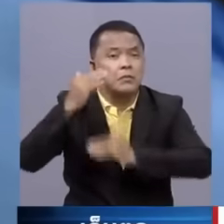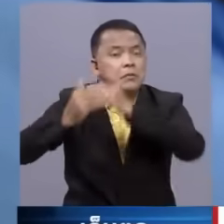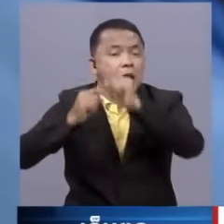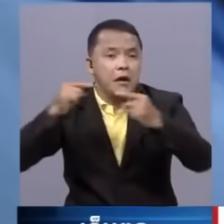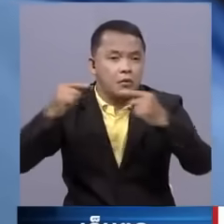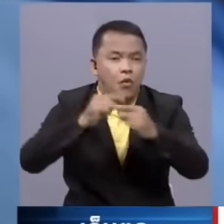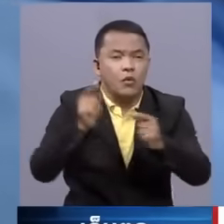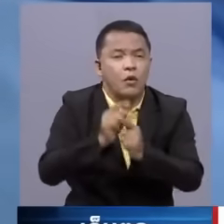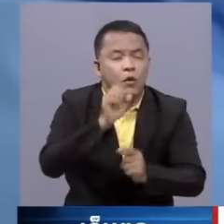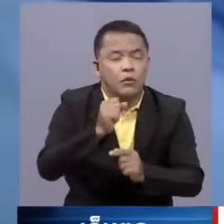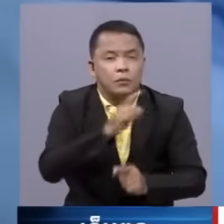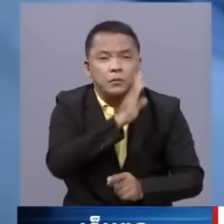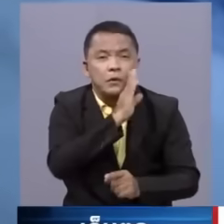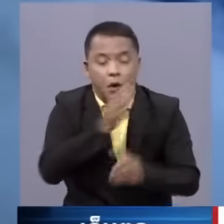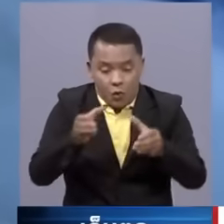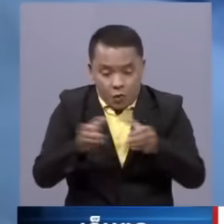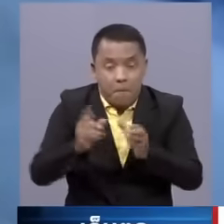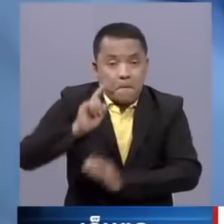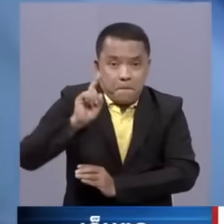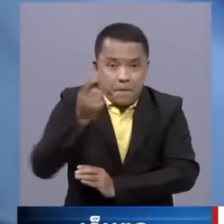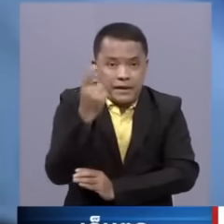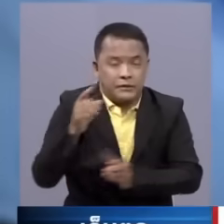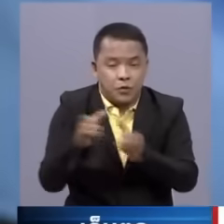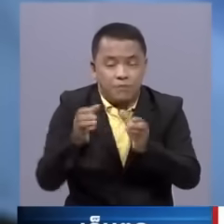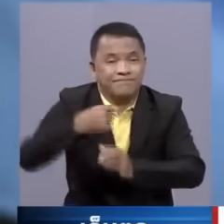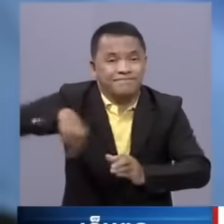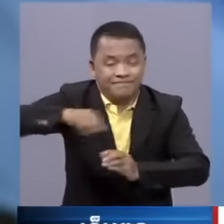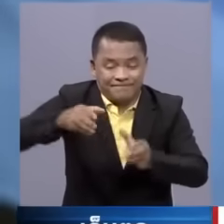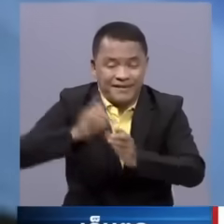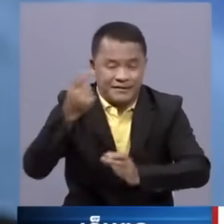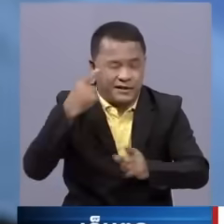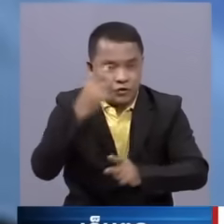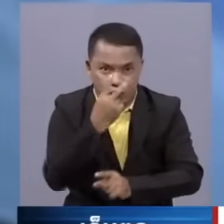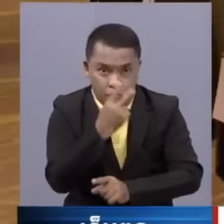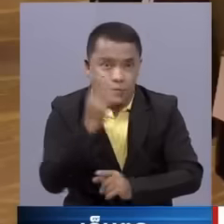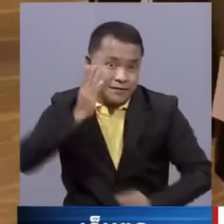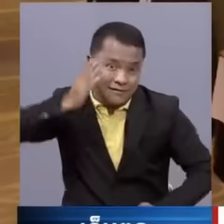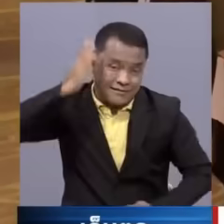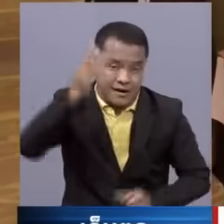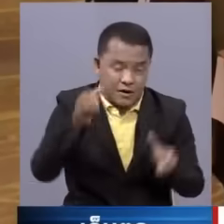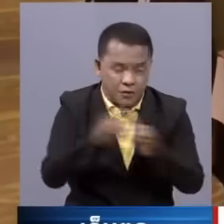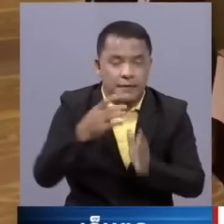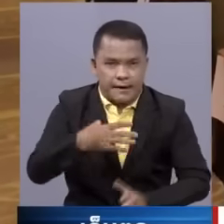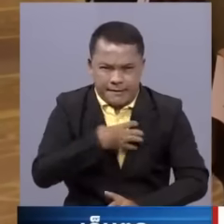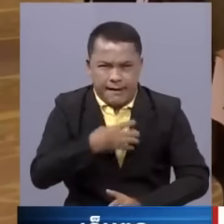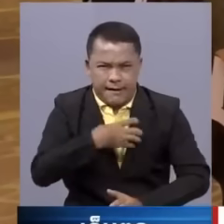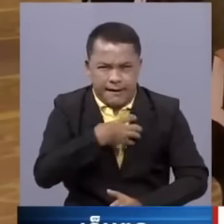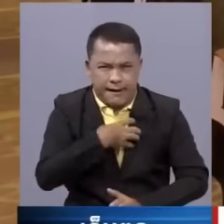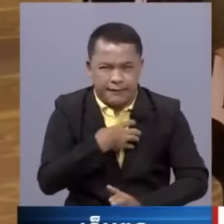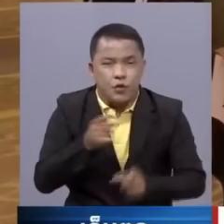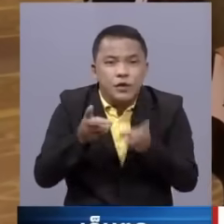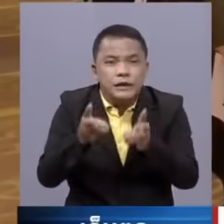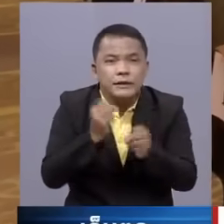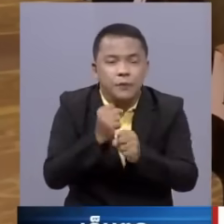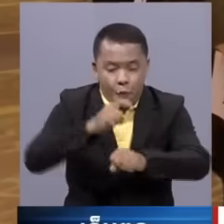ไปในทิศทางไหนไม่ต่างจากแรงกระเบื้องลูกใหม่ที่เกิดขึ้นในพรรคณเวลานี้ที่ต้องลุ้นกันเหมือนกันเมื่อฝั่งนึงหวังว่าจะใช้